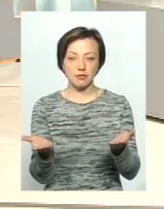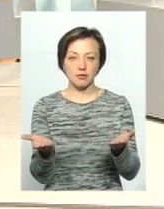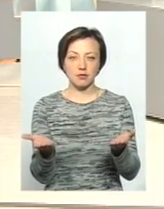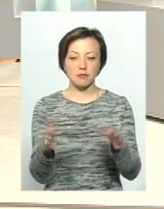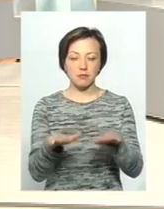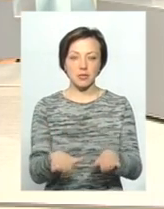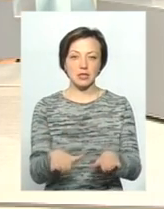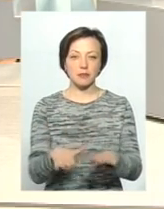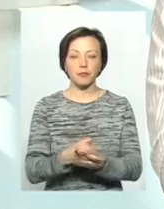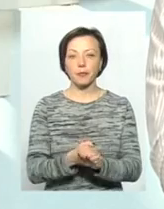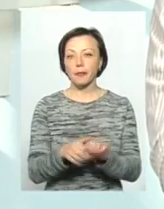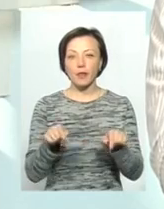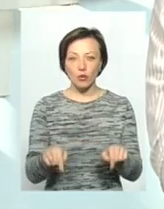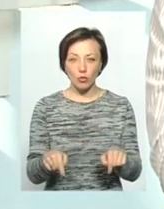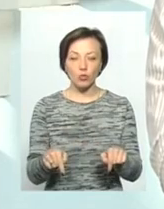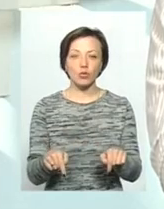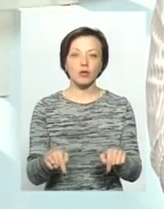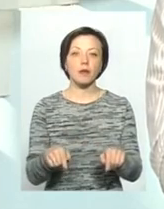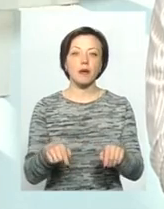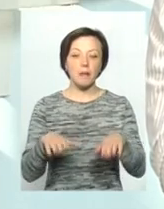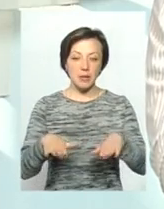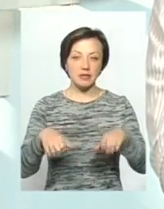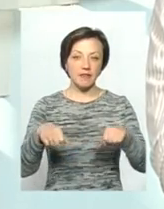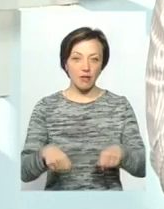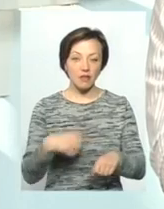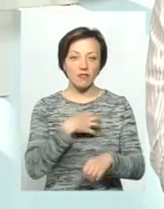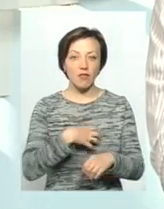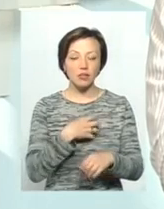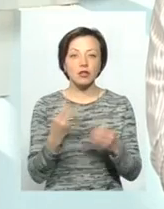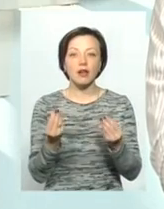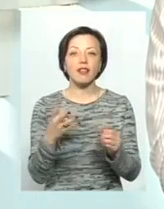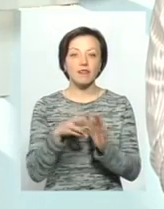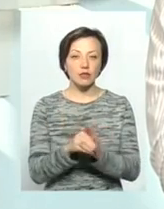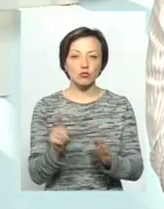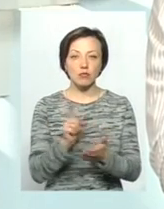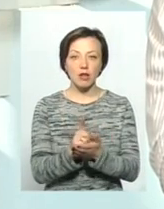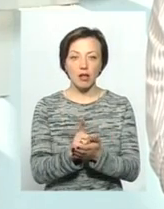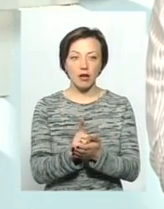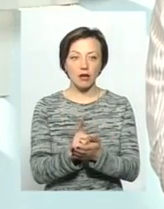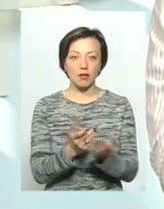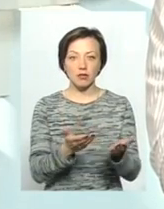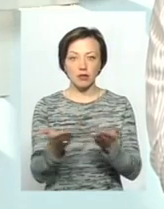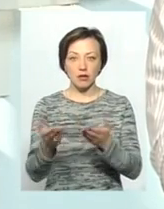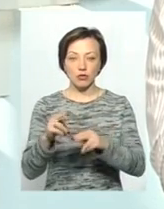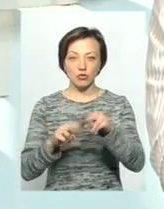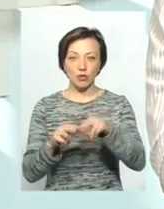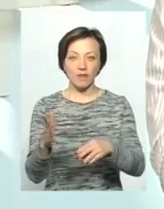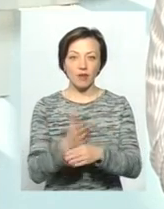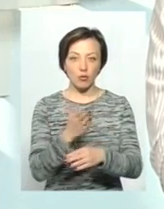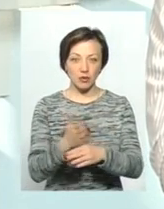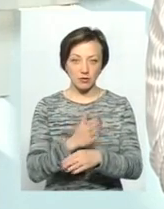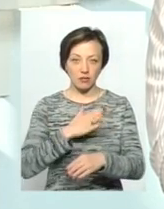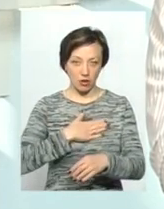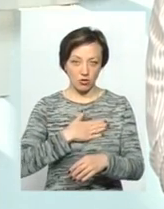Те місце. Тут, звісно, місцева влада, що важливо для інвестора? Це, щоб була площадка, де можна строїти виробництво, ну, як в